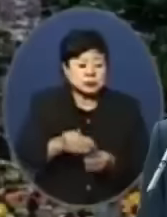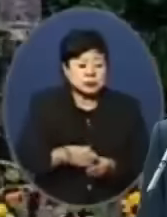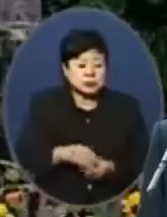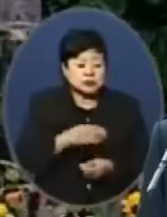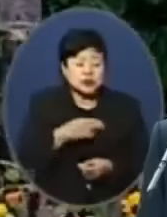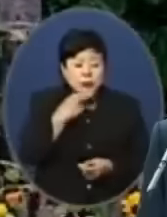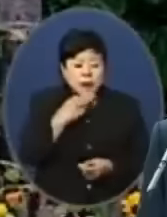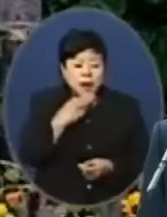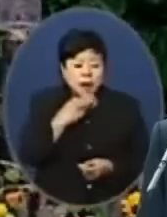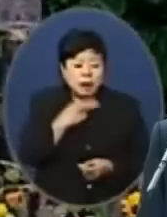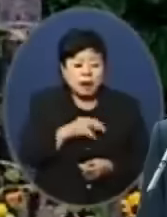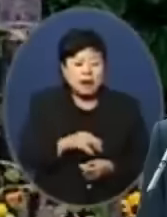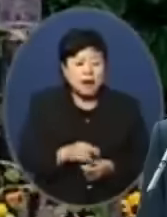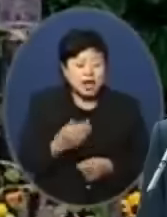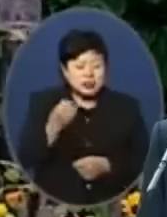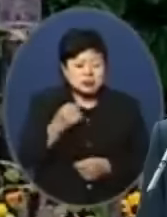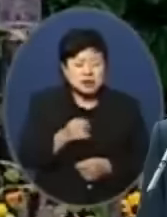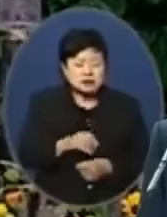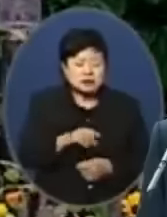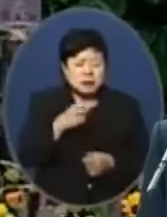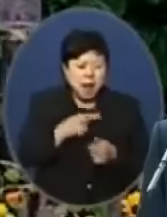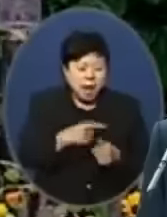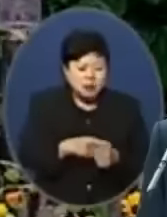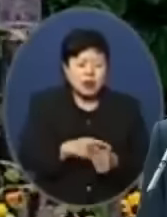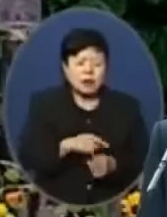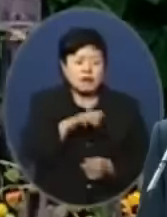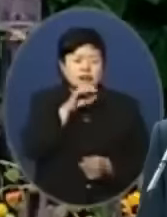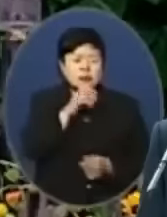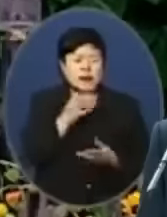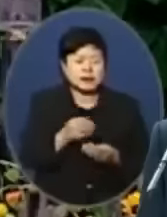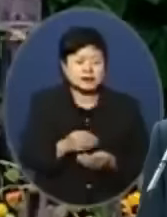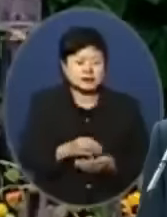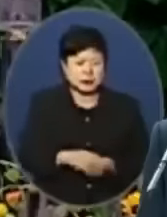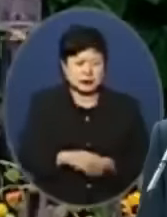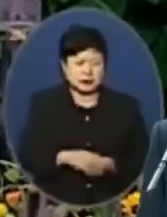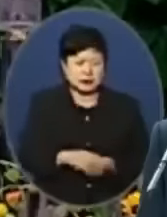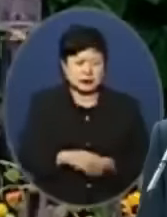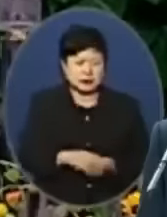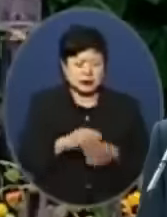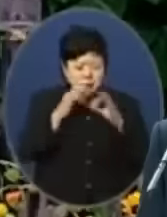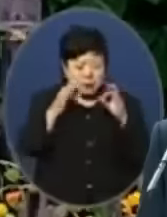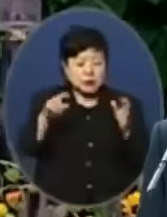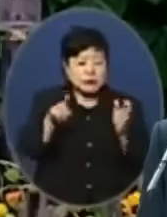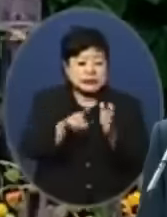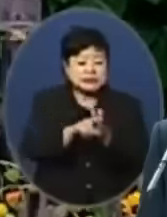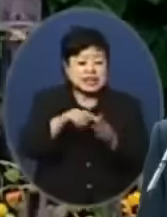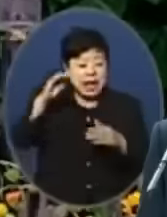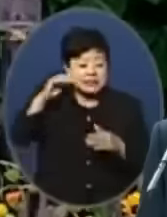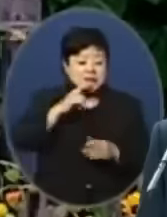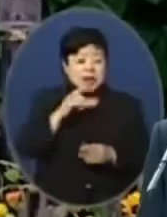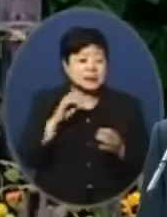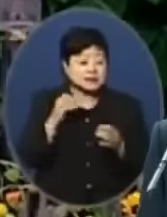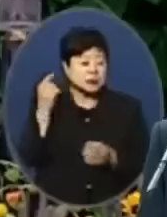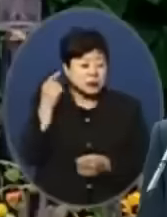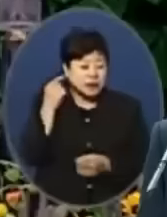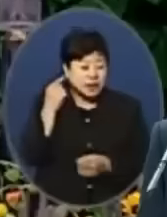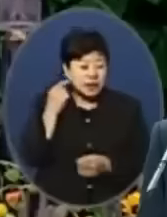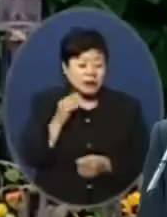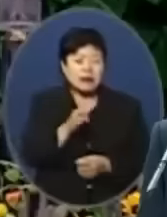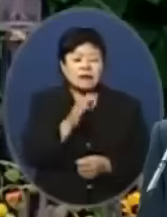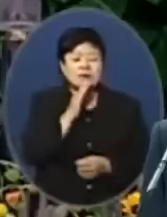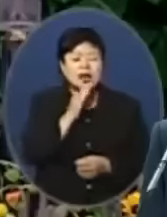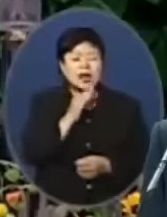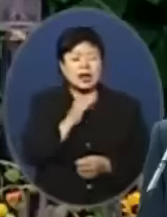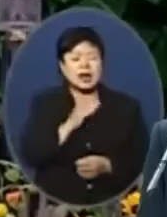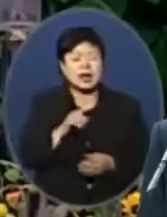있냐고 불평을 많이 했었습니다. 그런데 내가 가만히 보니까 신학생들 이야기하는가 그러게 말이야